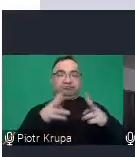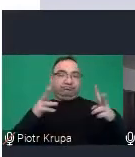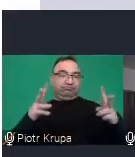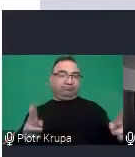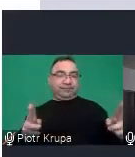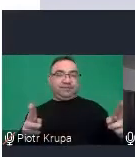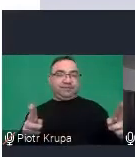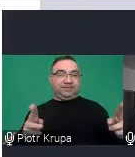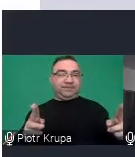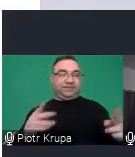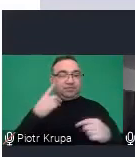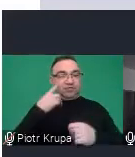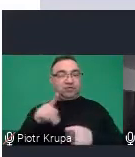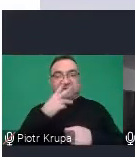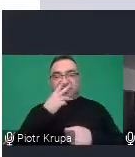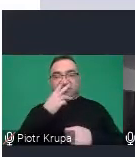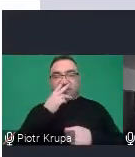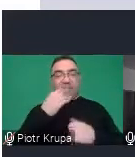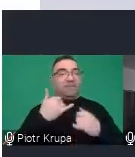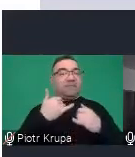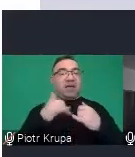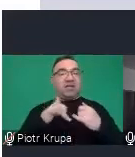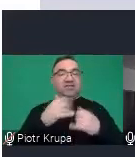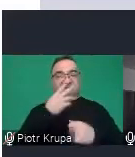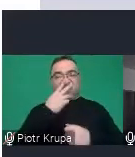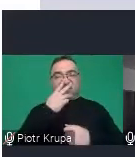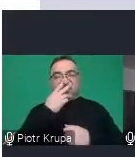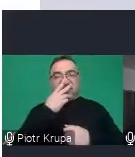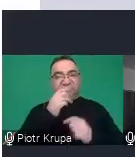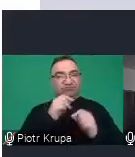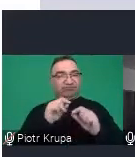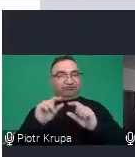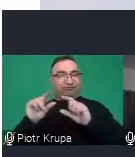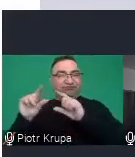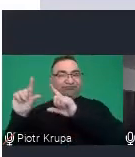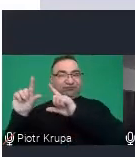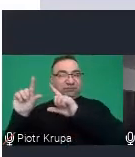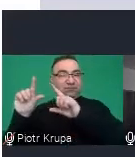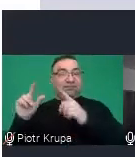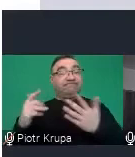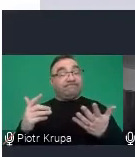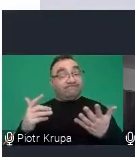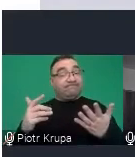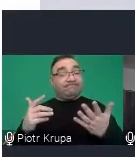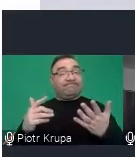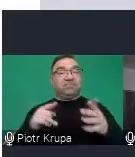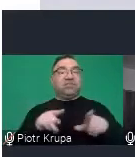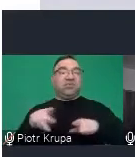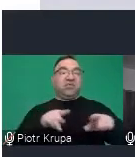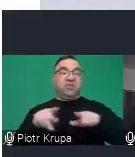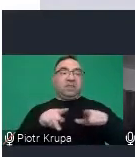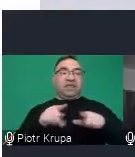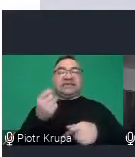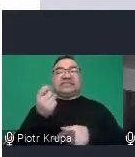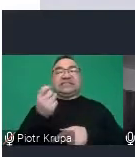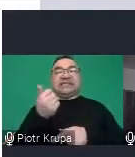lat możemy zauważyć, że to paliwo staje się coraz droższe, co w konsekwencji, przekładając to na